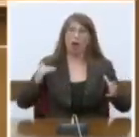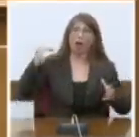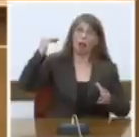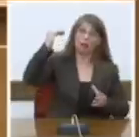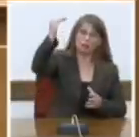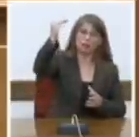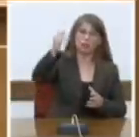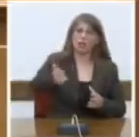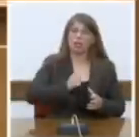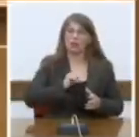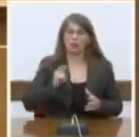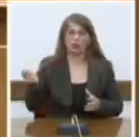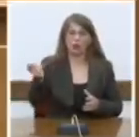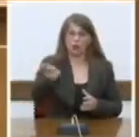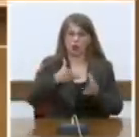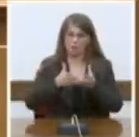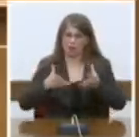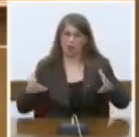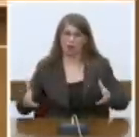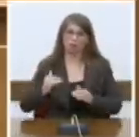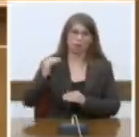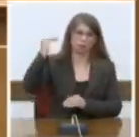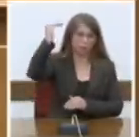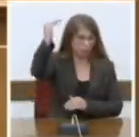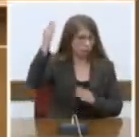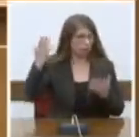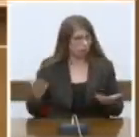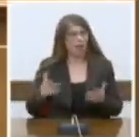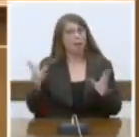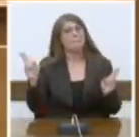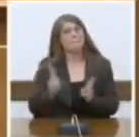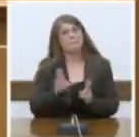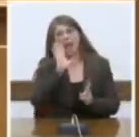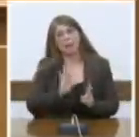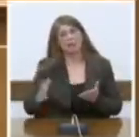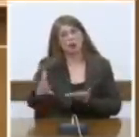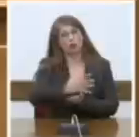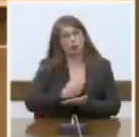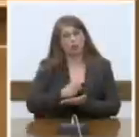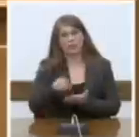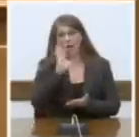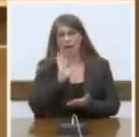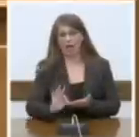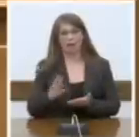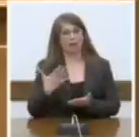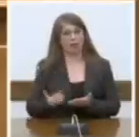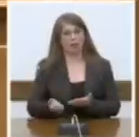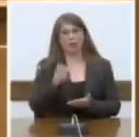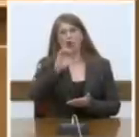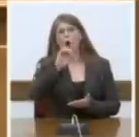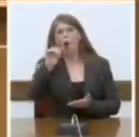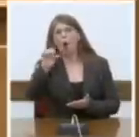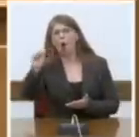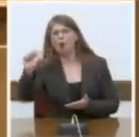Το ιδιωτικό χρέος διωγγώθηκε και παραμένει στα ύψη. Η μείωση του πραγματικού εισοδήματος είναι αλήθεια, τα έχει πει και ο ΩΣΑ.